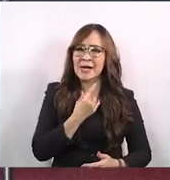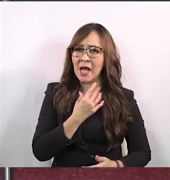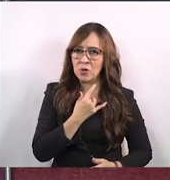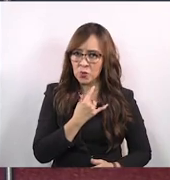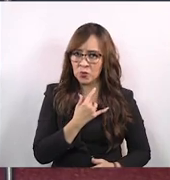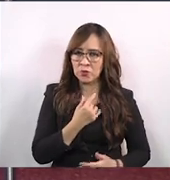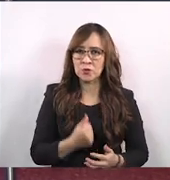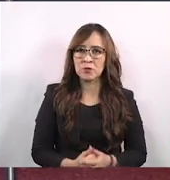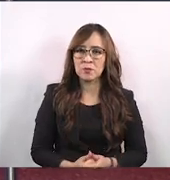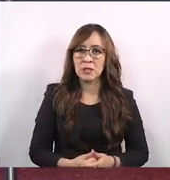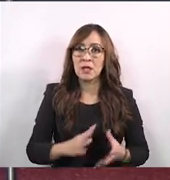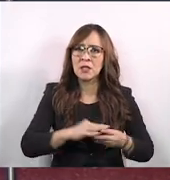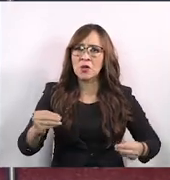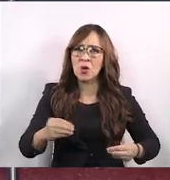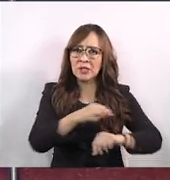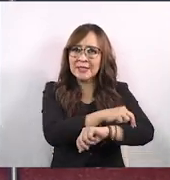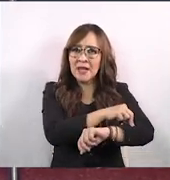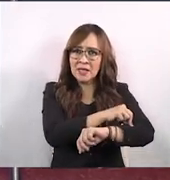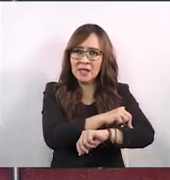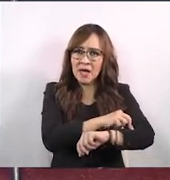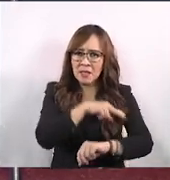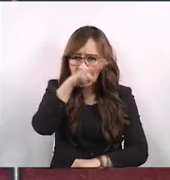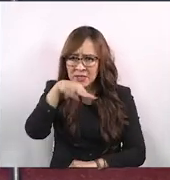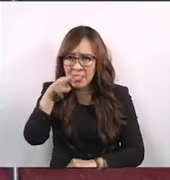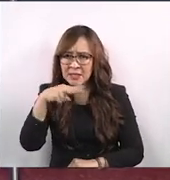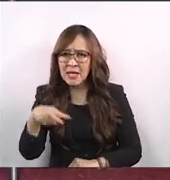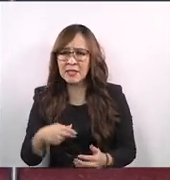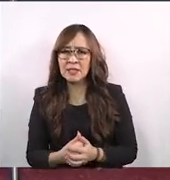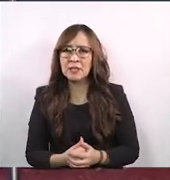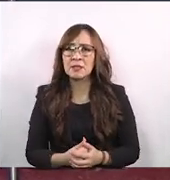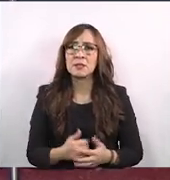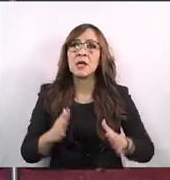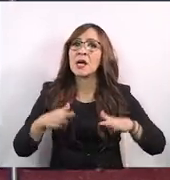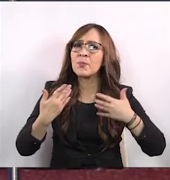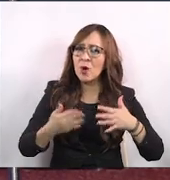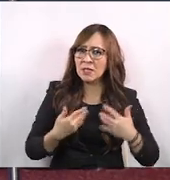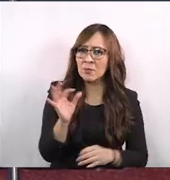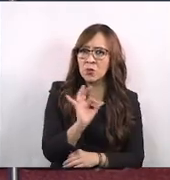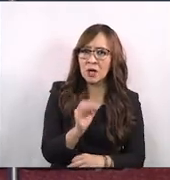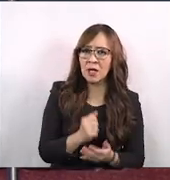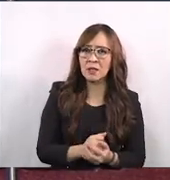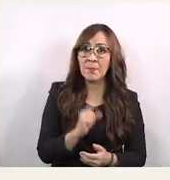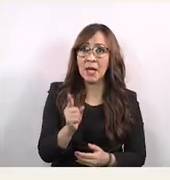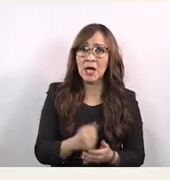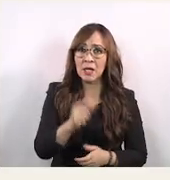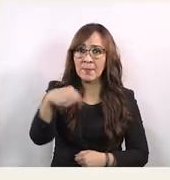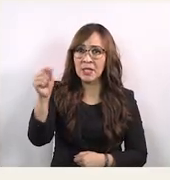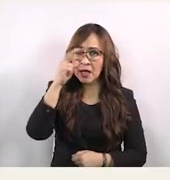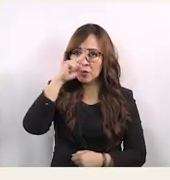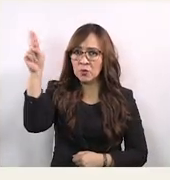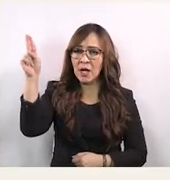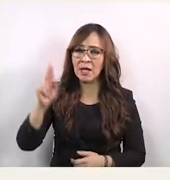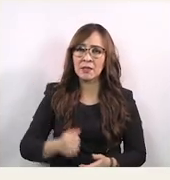dan roket dagingnyane terus mengikat dan memeluknya singa mencari kepuasan kepuasan kepuasan bukan pada kebenaran kehendak tuhan